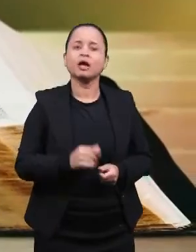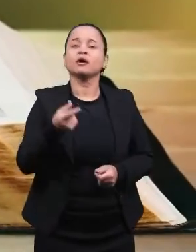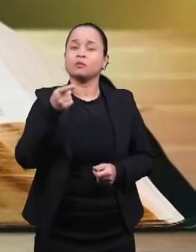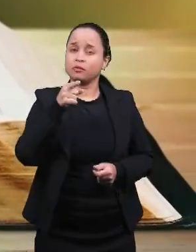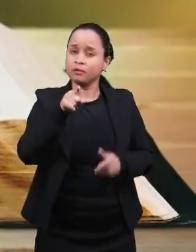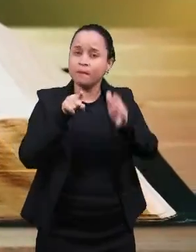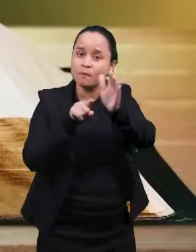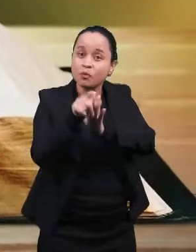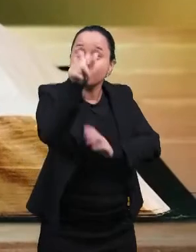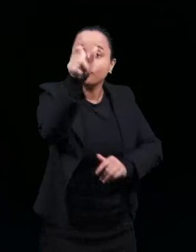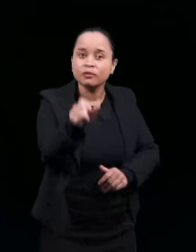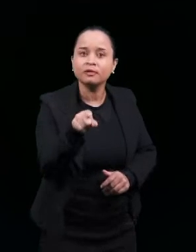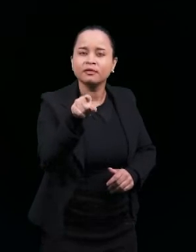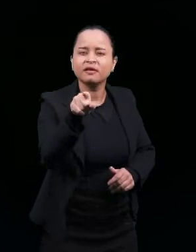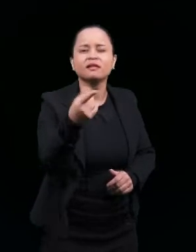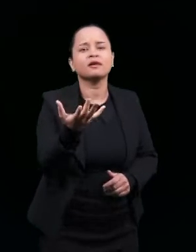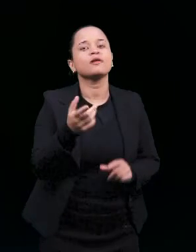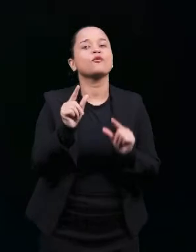сделал для тебя?»